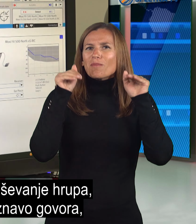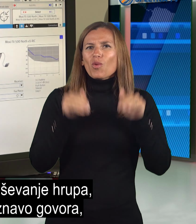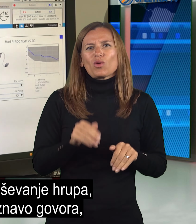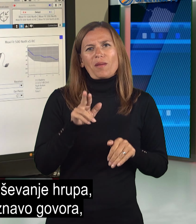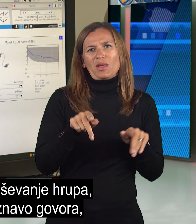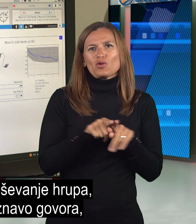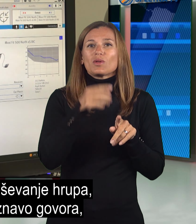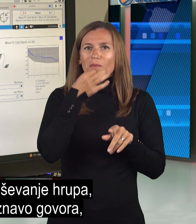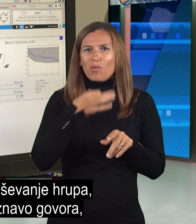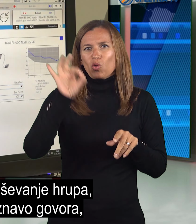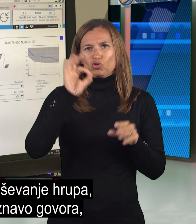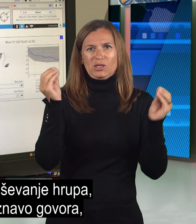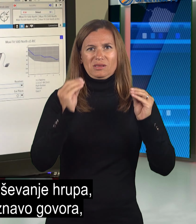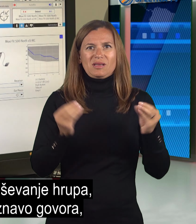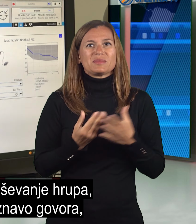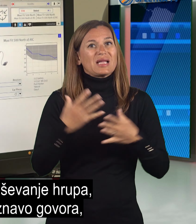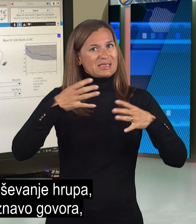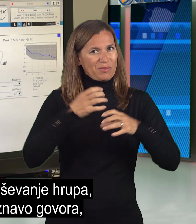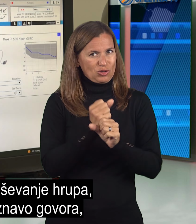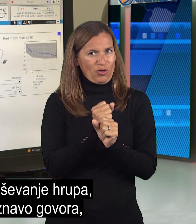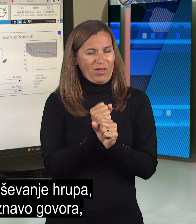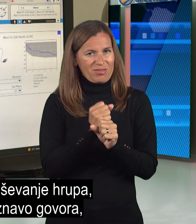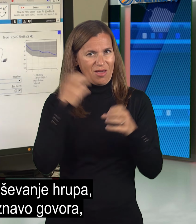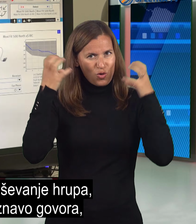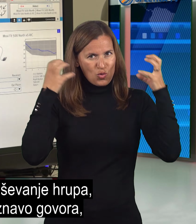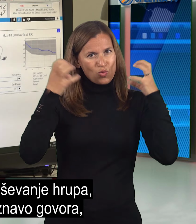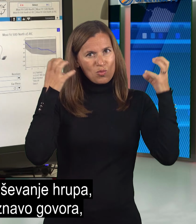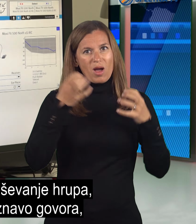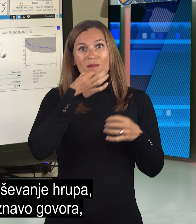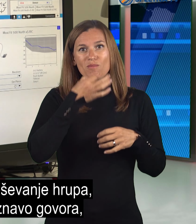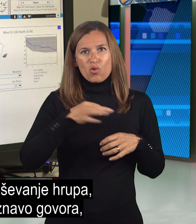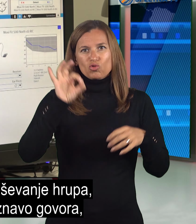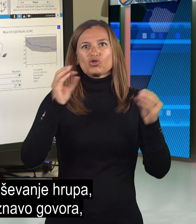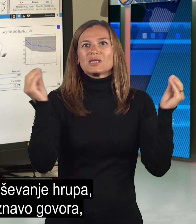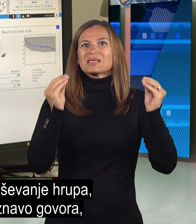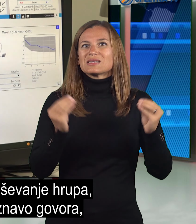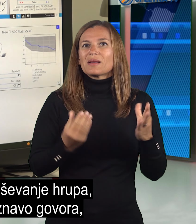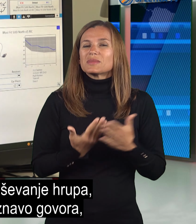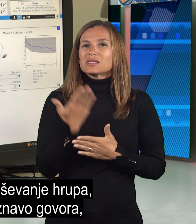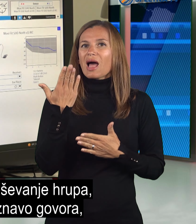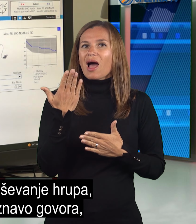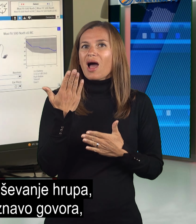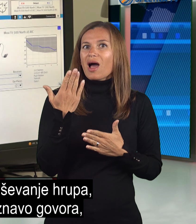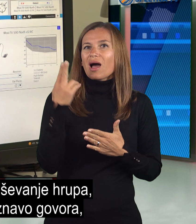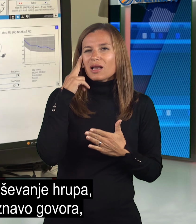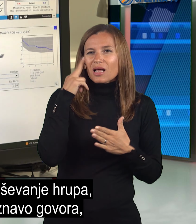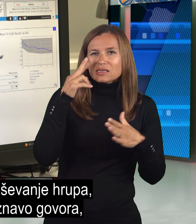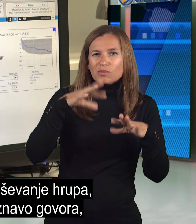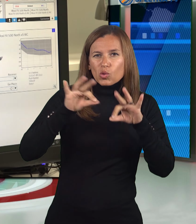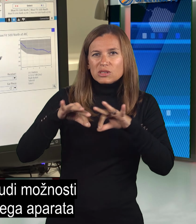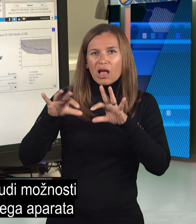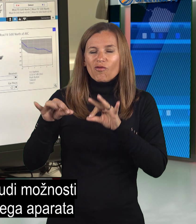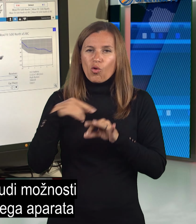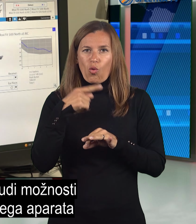boljše sisteme za zmanjševanje hrupa, boljši sistem za razpoznavo